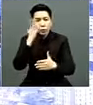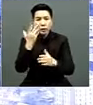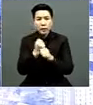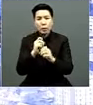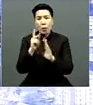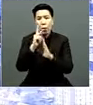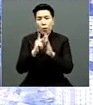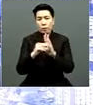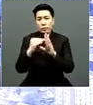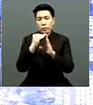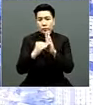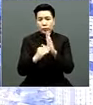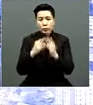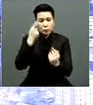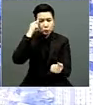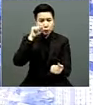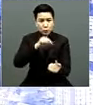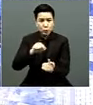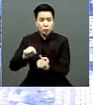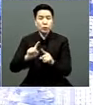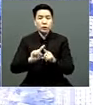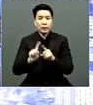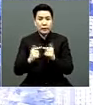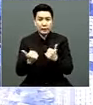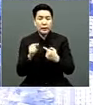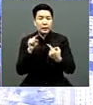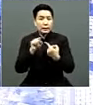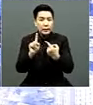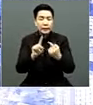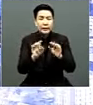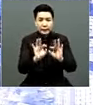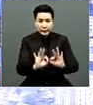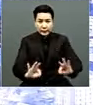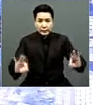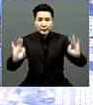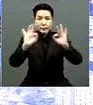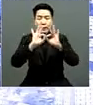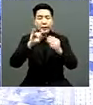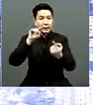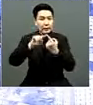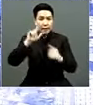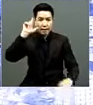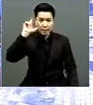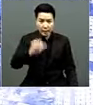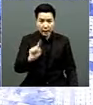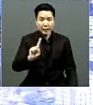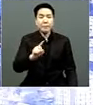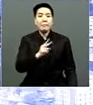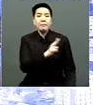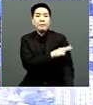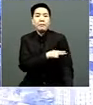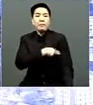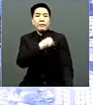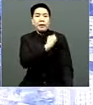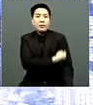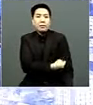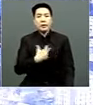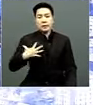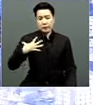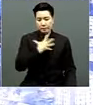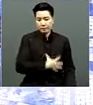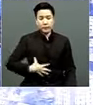กำหนดเพิ่มเติมตามความเหมาะสมต่อไปโดยคำนึงถึงปัจจัยด้านสาธารณสุขเป็นหลักนะครับแล้วก็